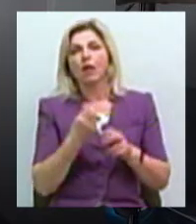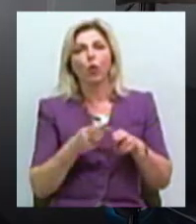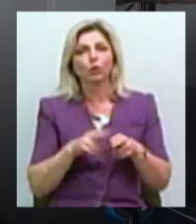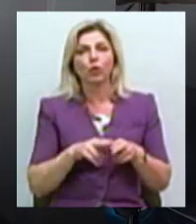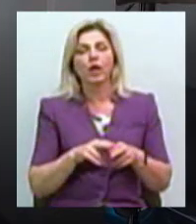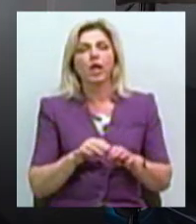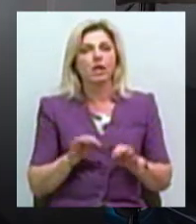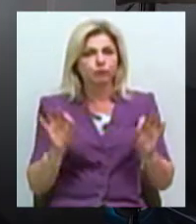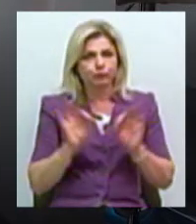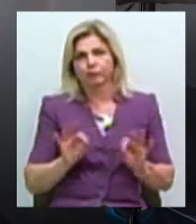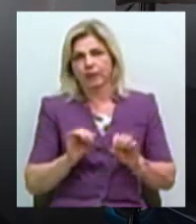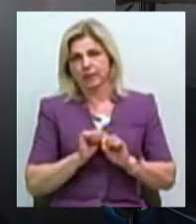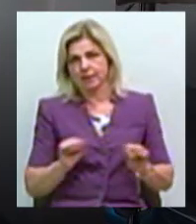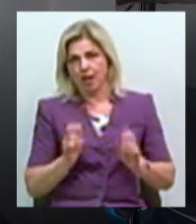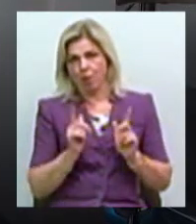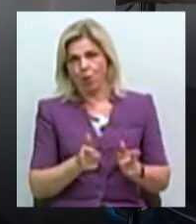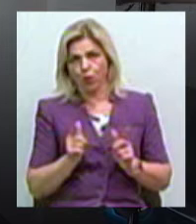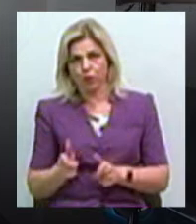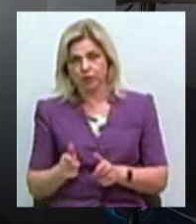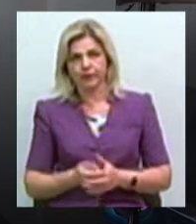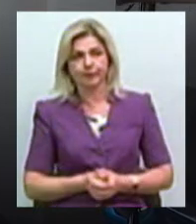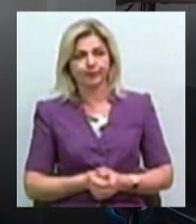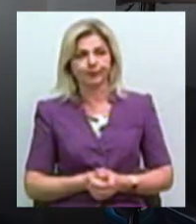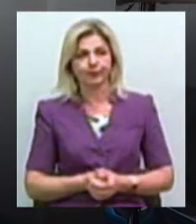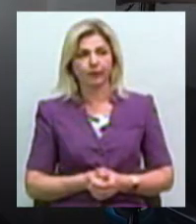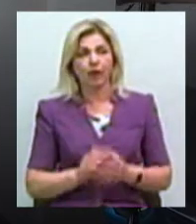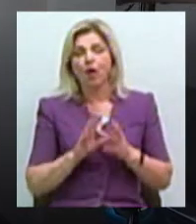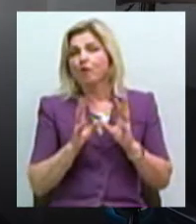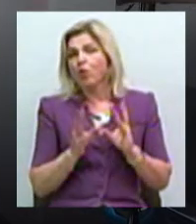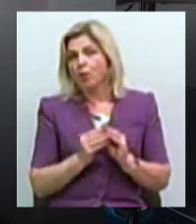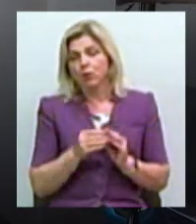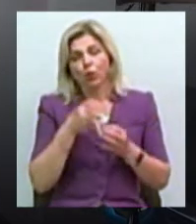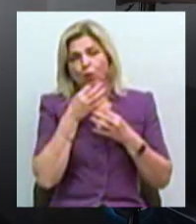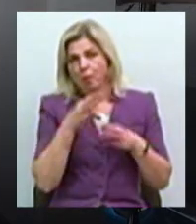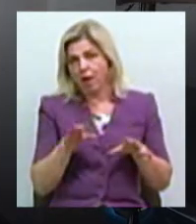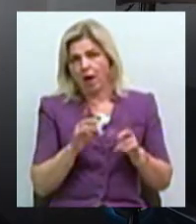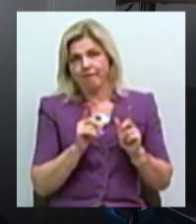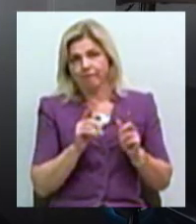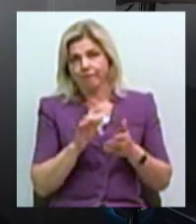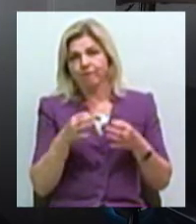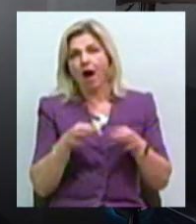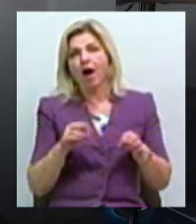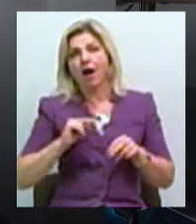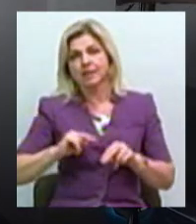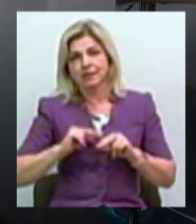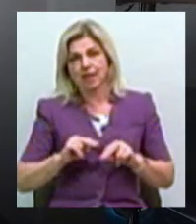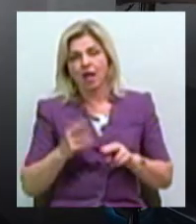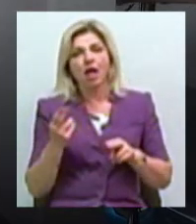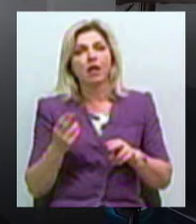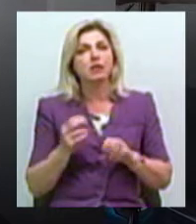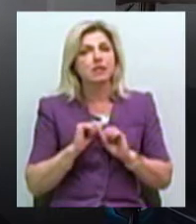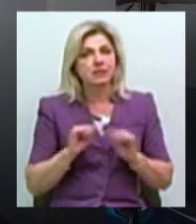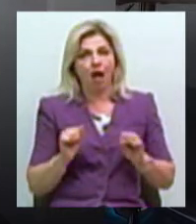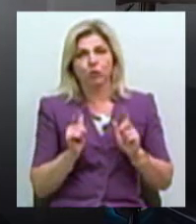погоджуватись? Ну, это может быть любая вакансия, будь-яка, на которую нельзя погоджуваться без официальных документов.